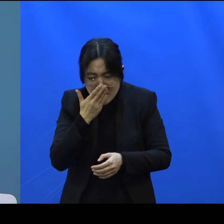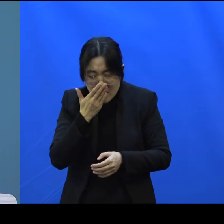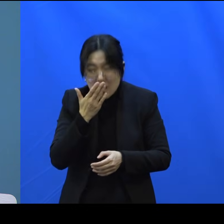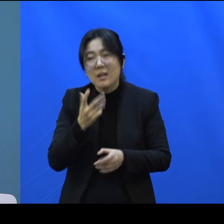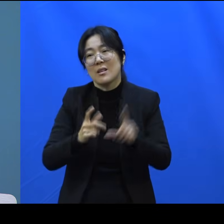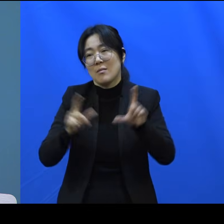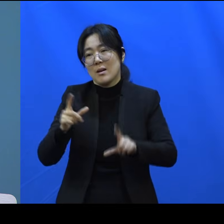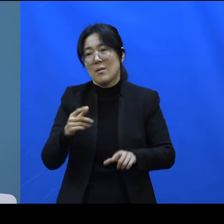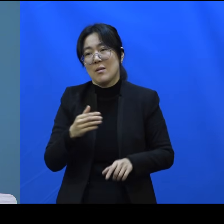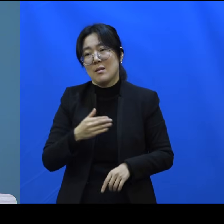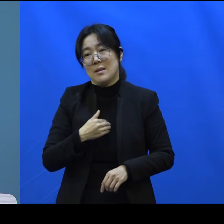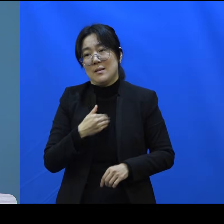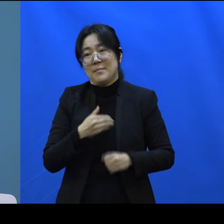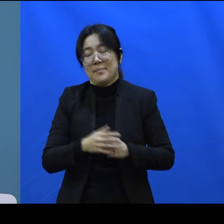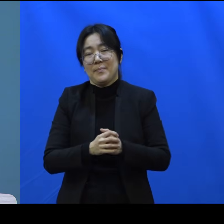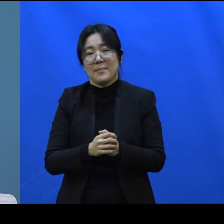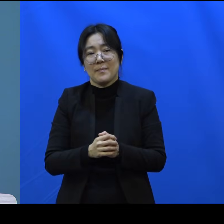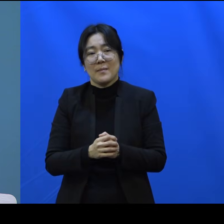아는 거. 예.